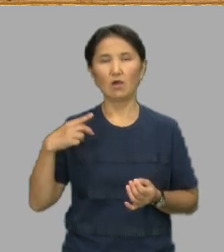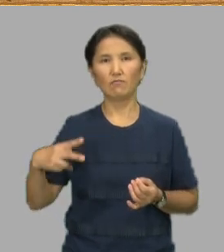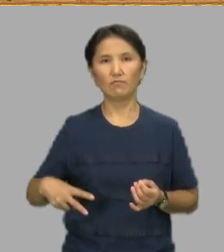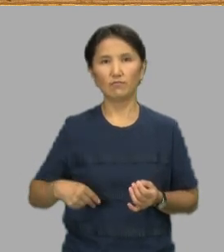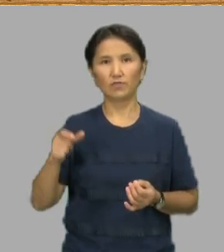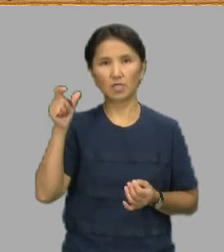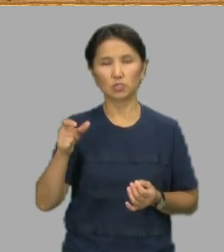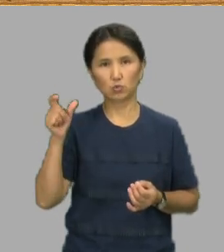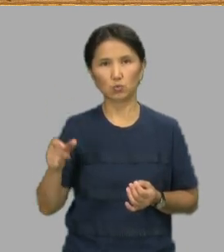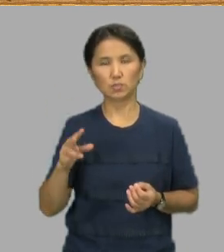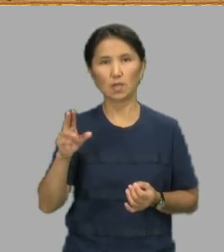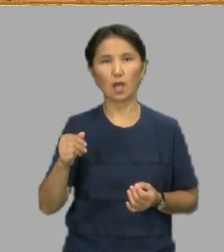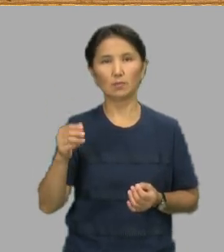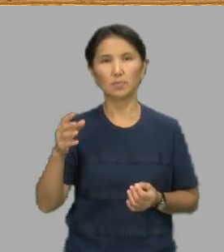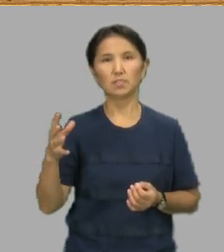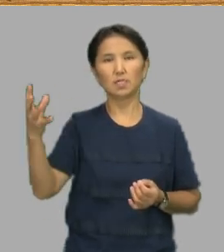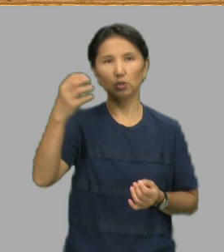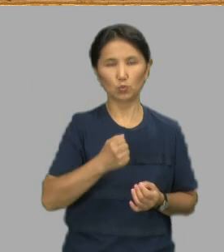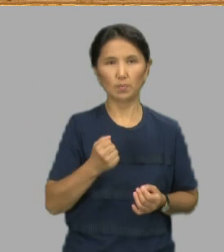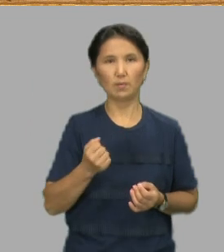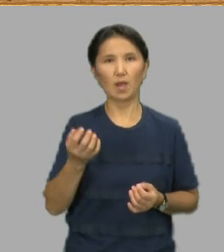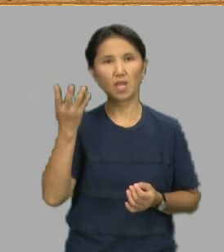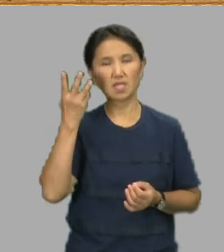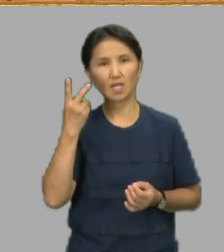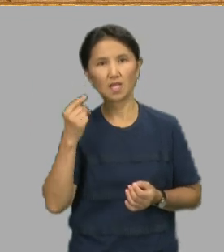лету поймали некогда